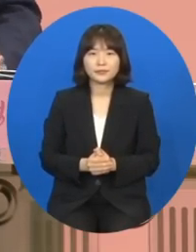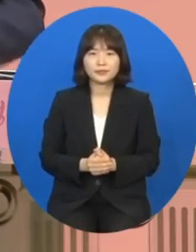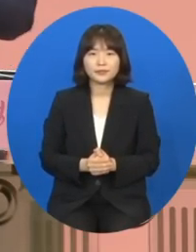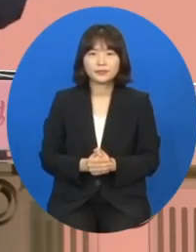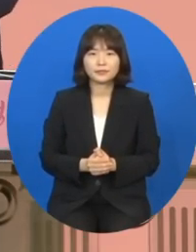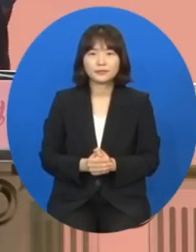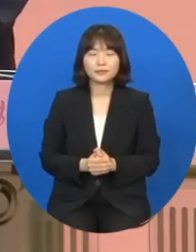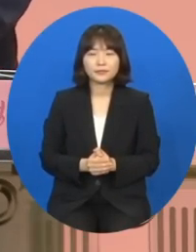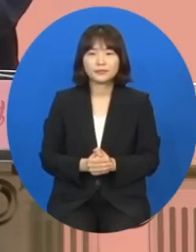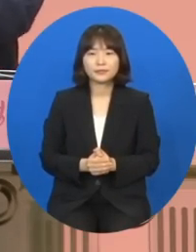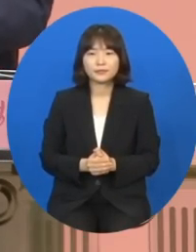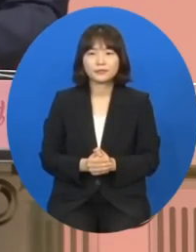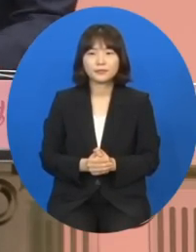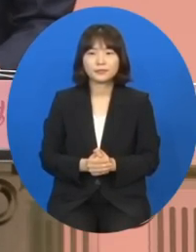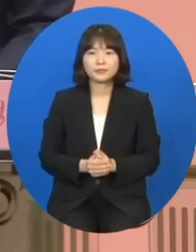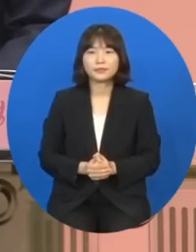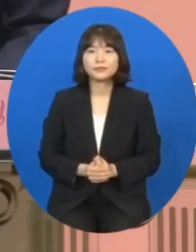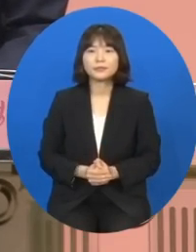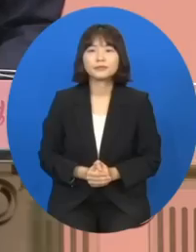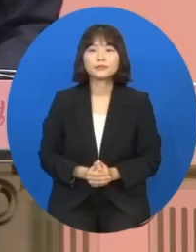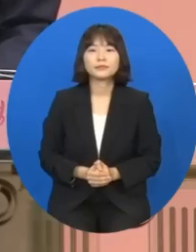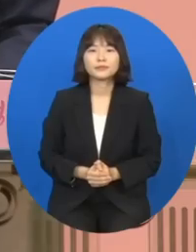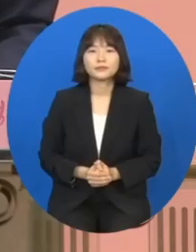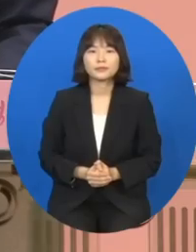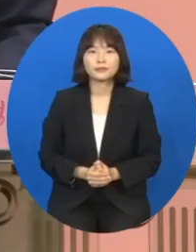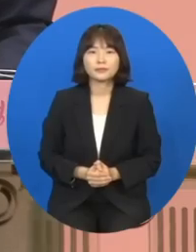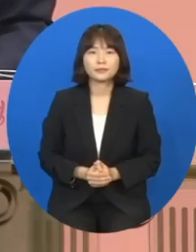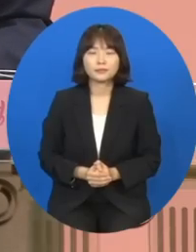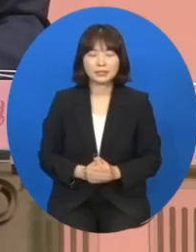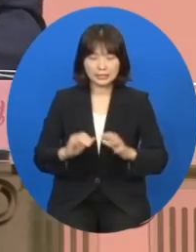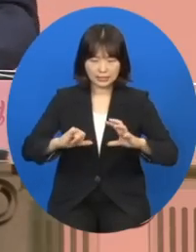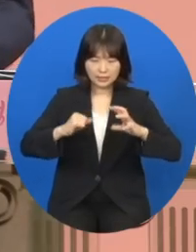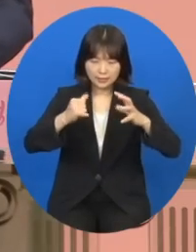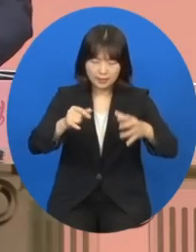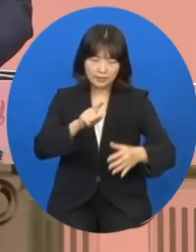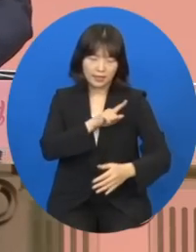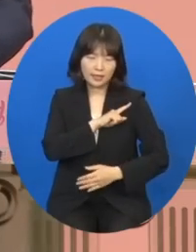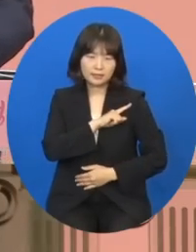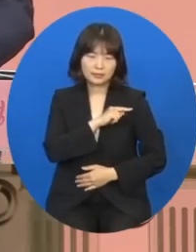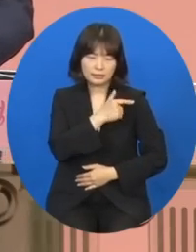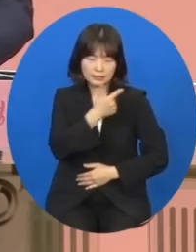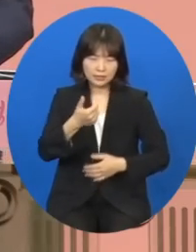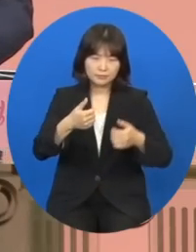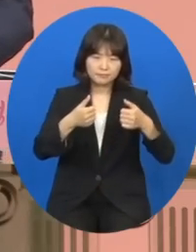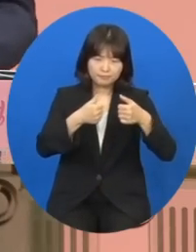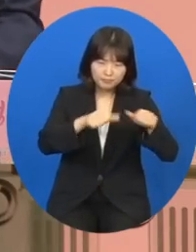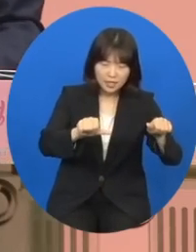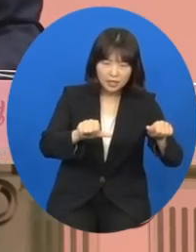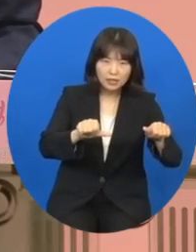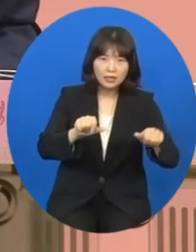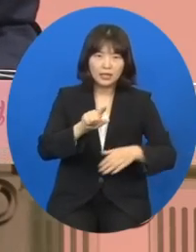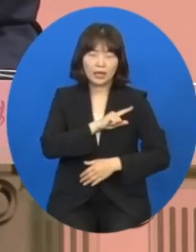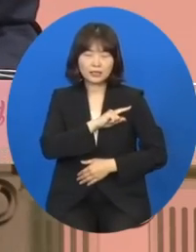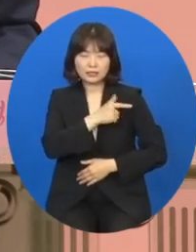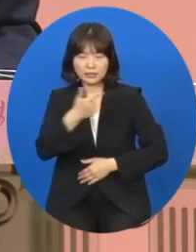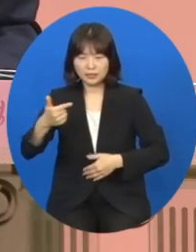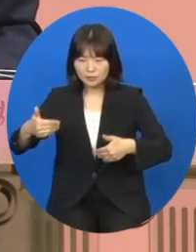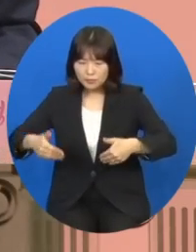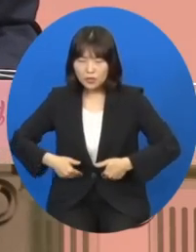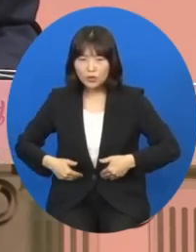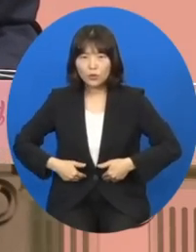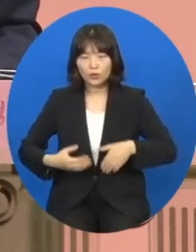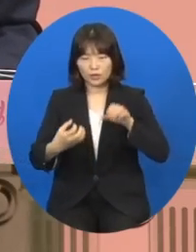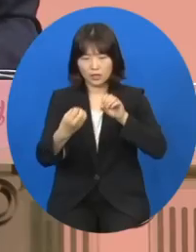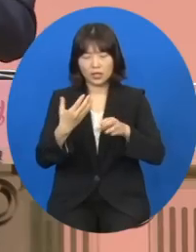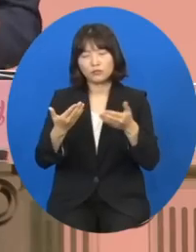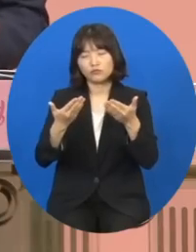hwm ero 그리고 이 세상에 가장 큰 깨어 증가 가장 큼 필요 들의 응답할 수 있는